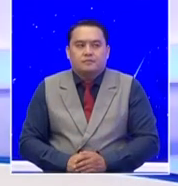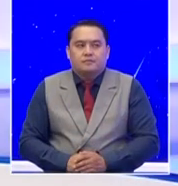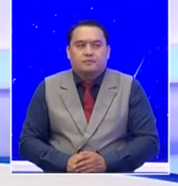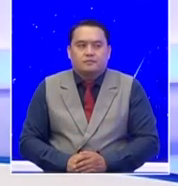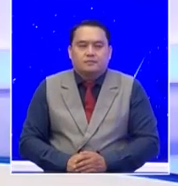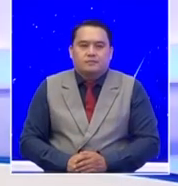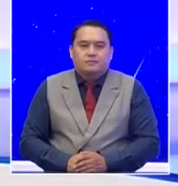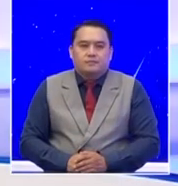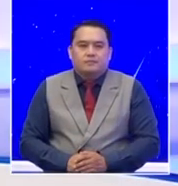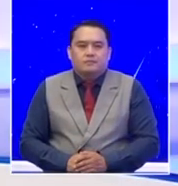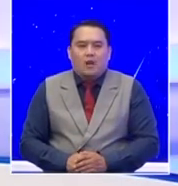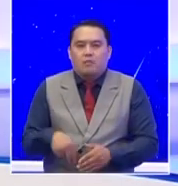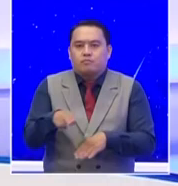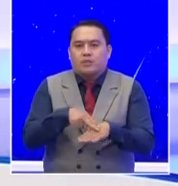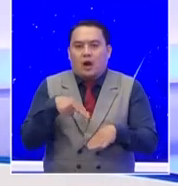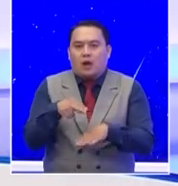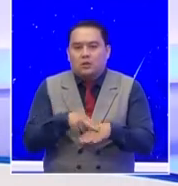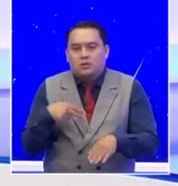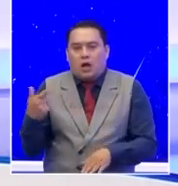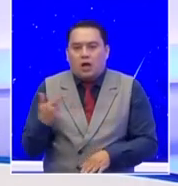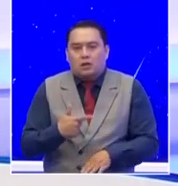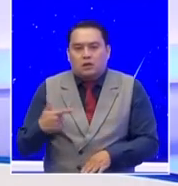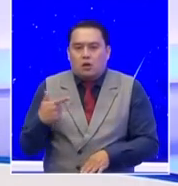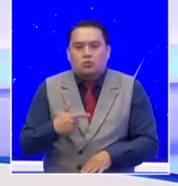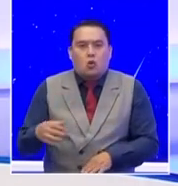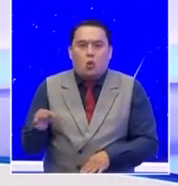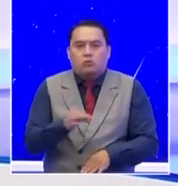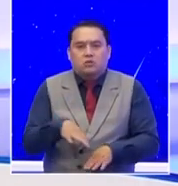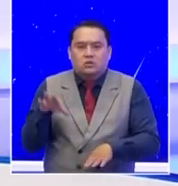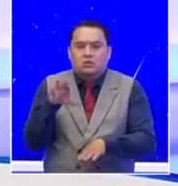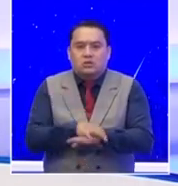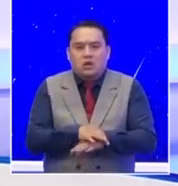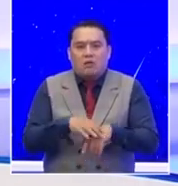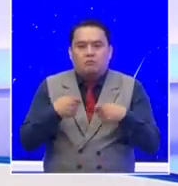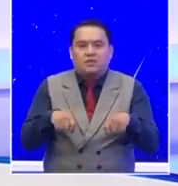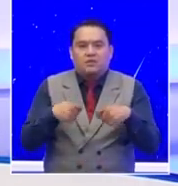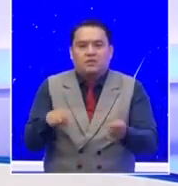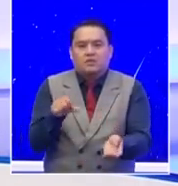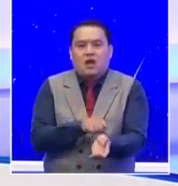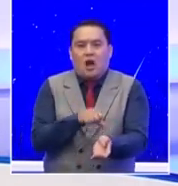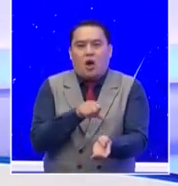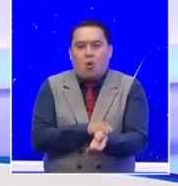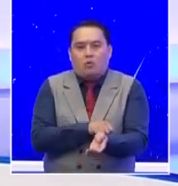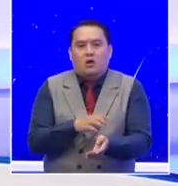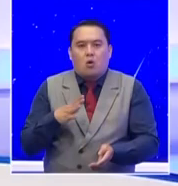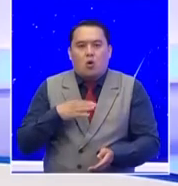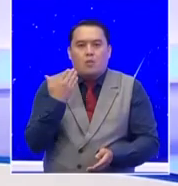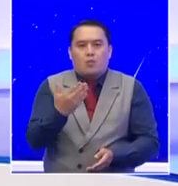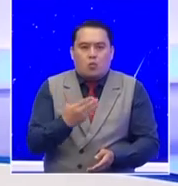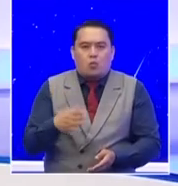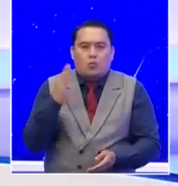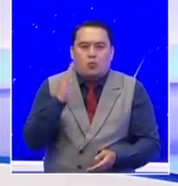тем временем полиция трав ской области задержала экстремиста за сбыт наркотиков помимо сбыта наркотиков ему